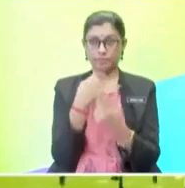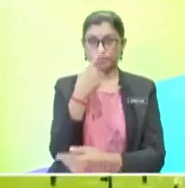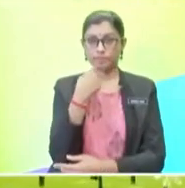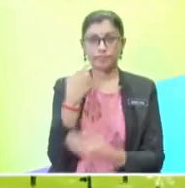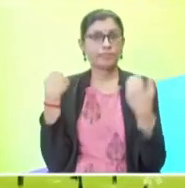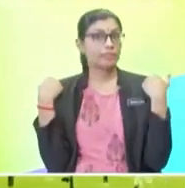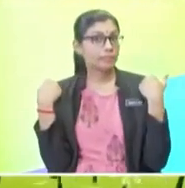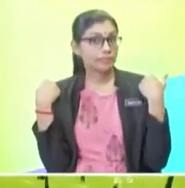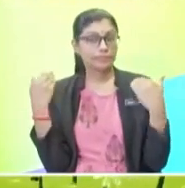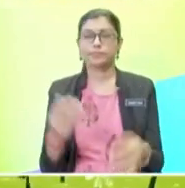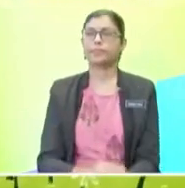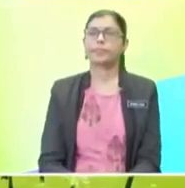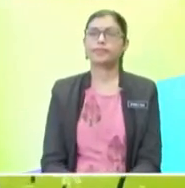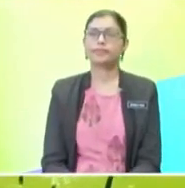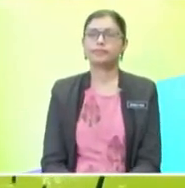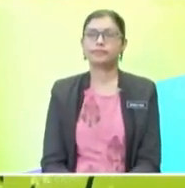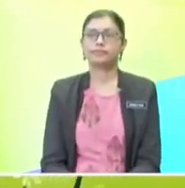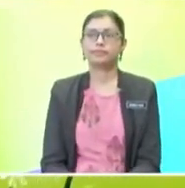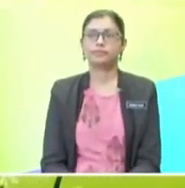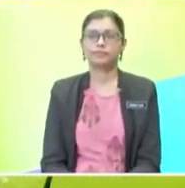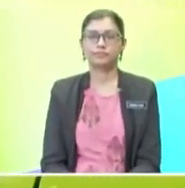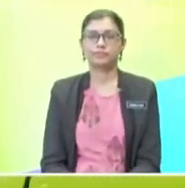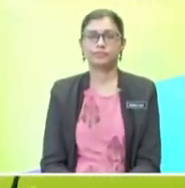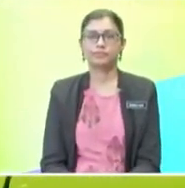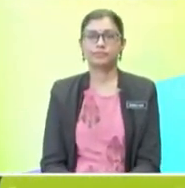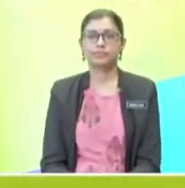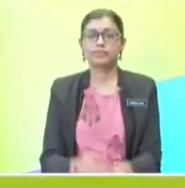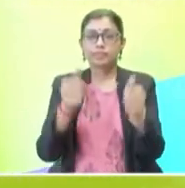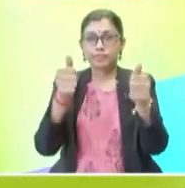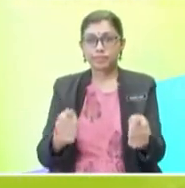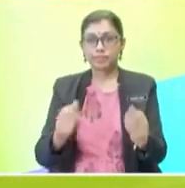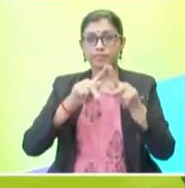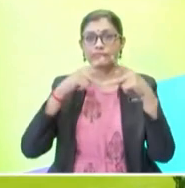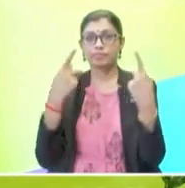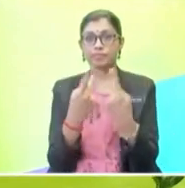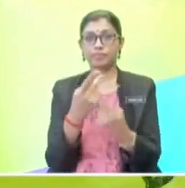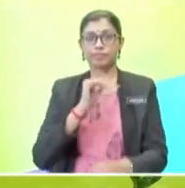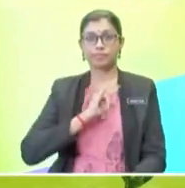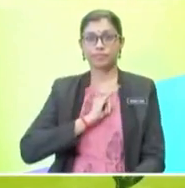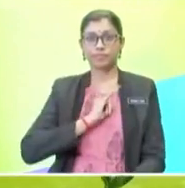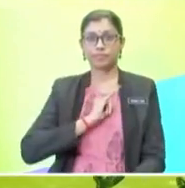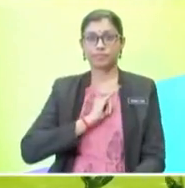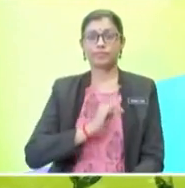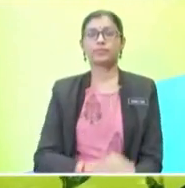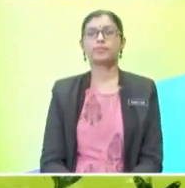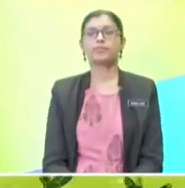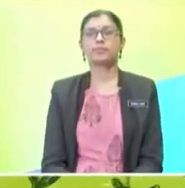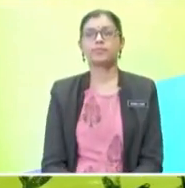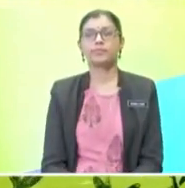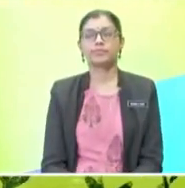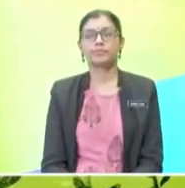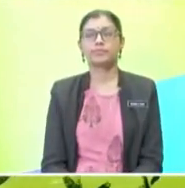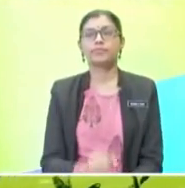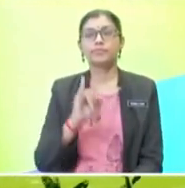Amar. Silakan. Ya, saya cikgu ahli keluarga yang ada dekat keluarga